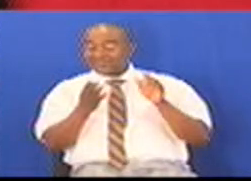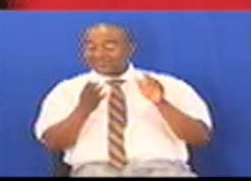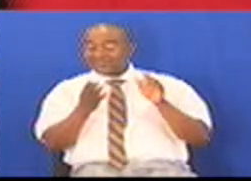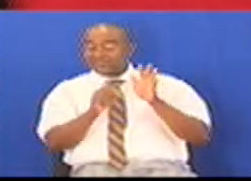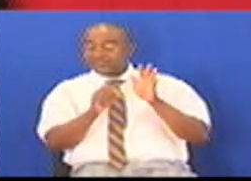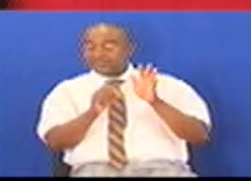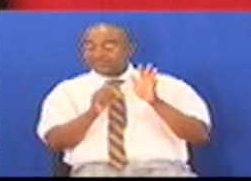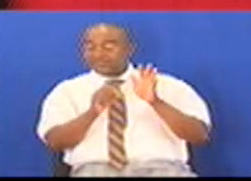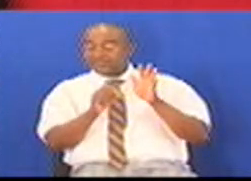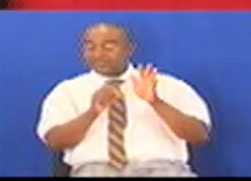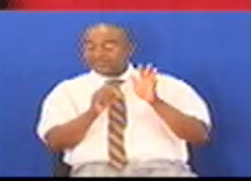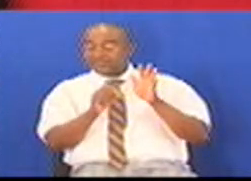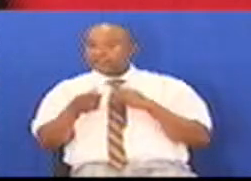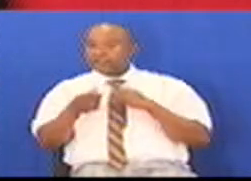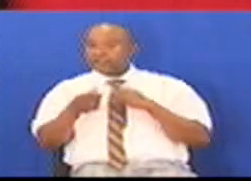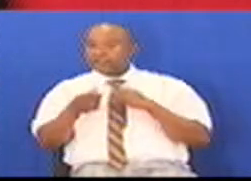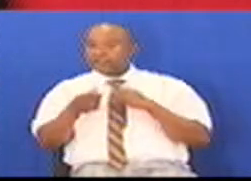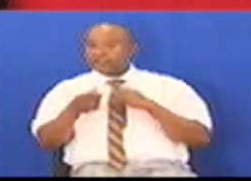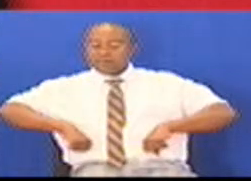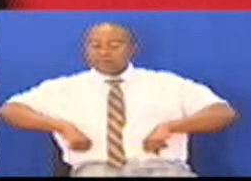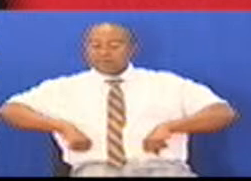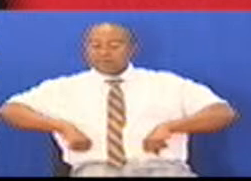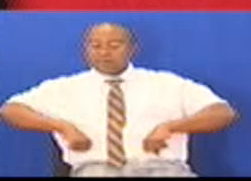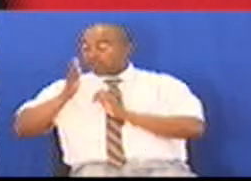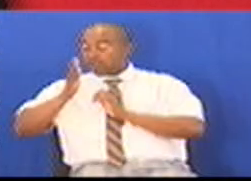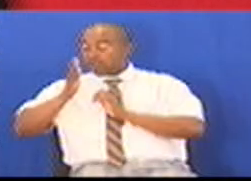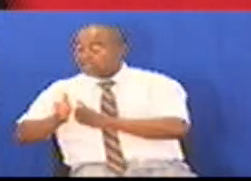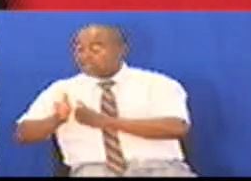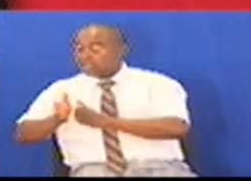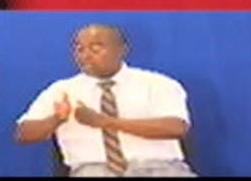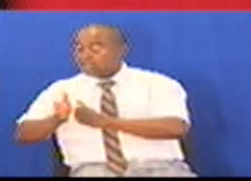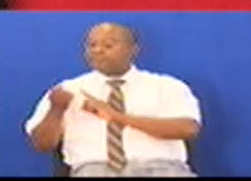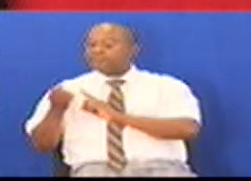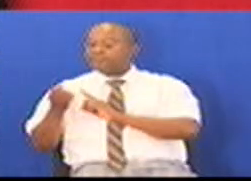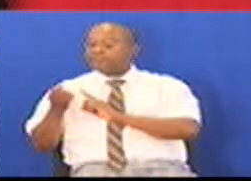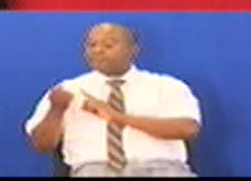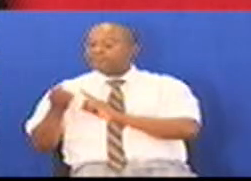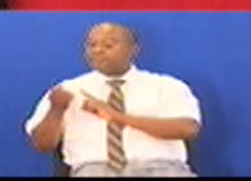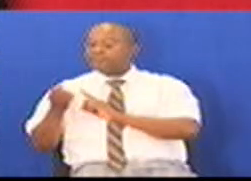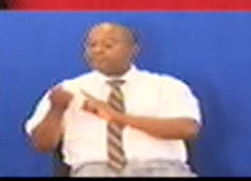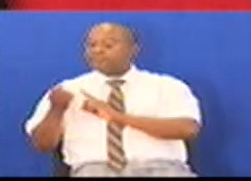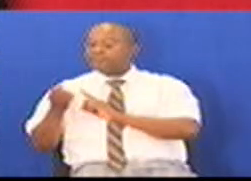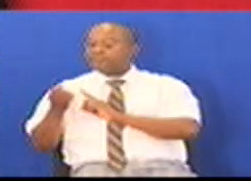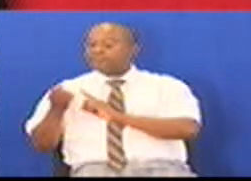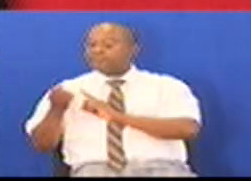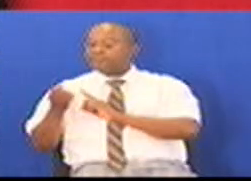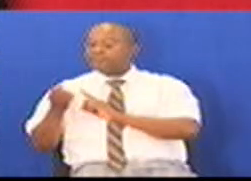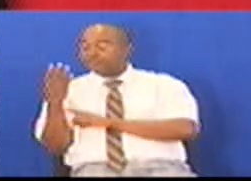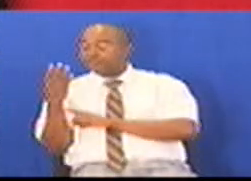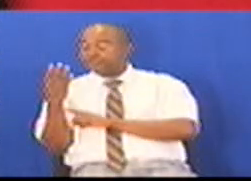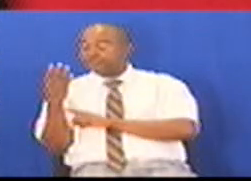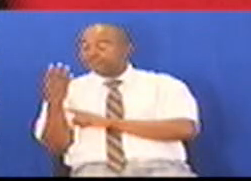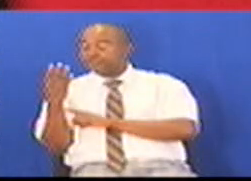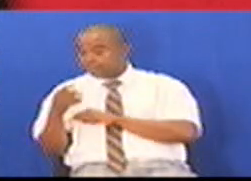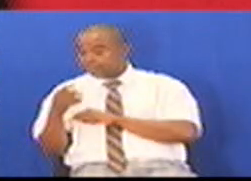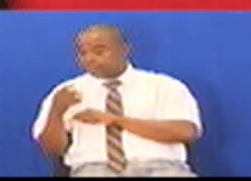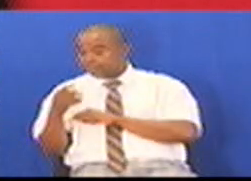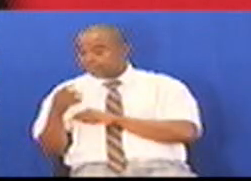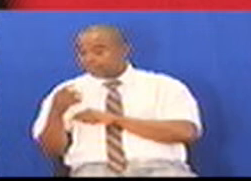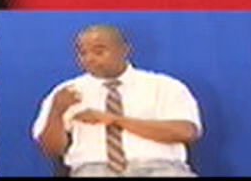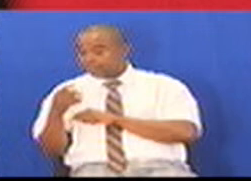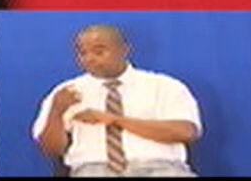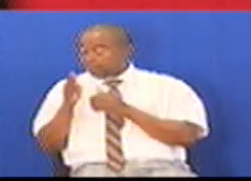970.727. Mapato ya mamlaka za serikali za mitaa yataongezeka kwa 6.4%, sawa na ongezeko la kiasi cha shilingi